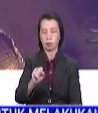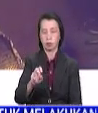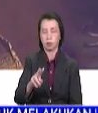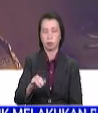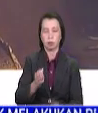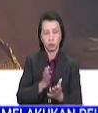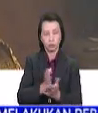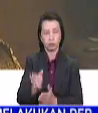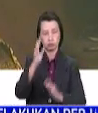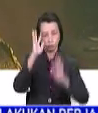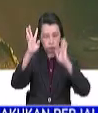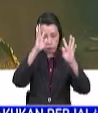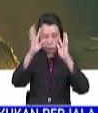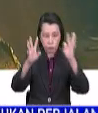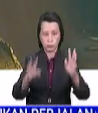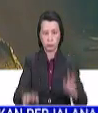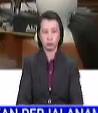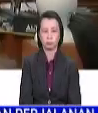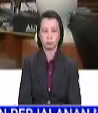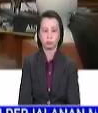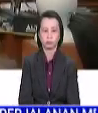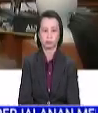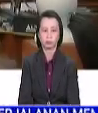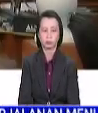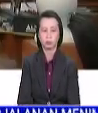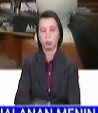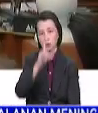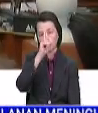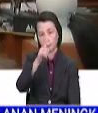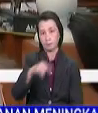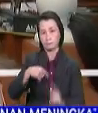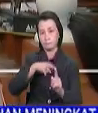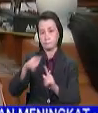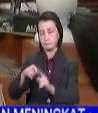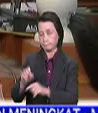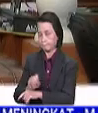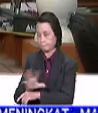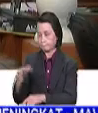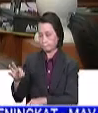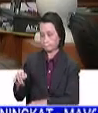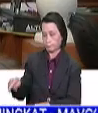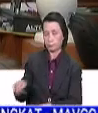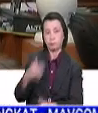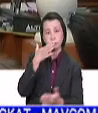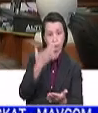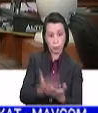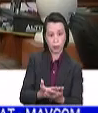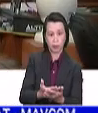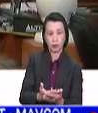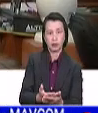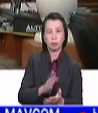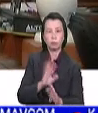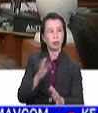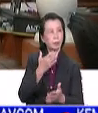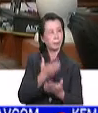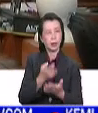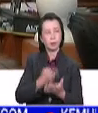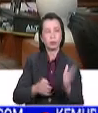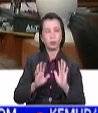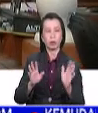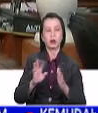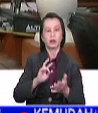terus berkarya sebenarnya gini pandemic dia sesuatu yang baik juga buka baik apa Maksudnya